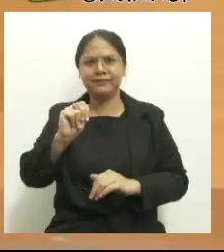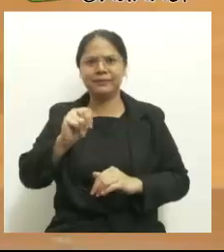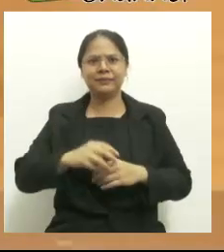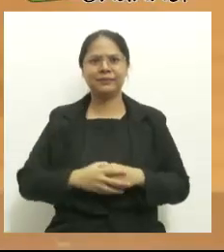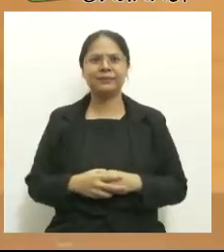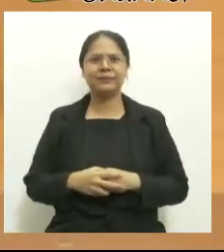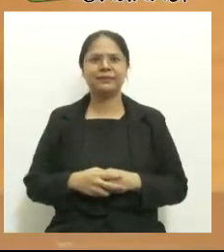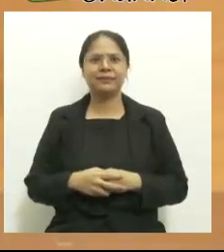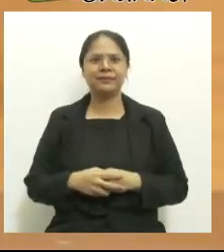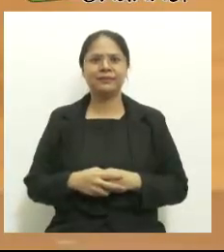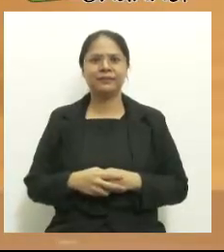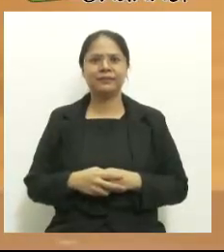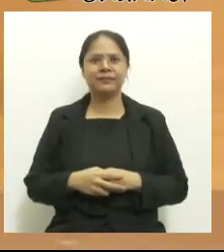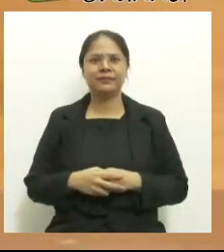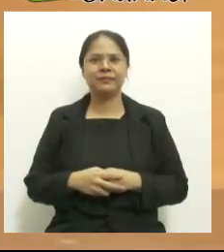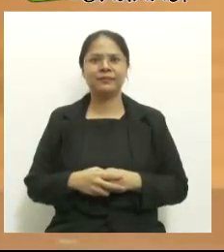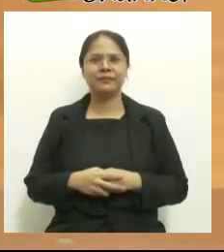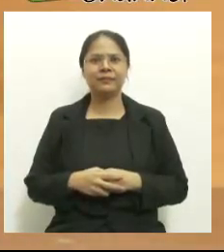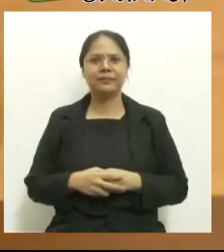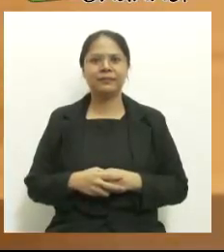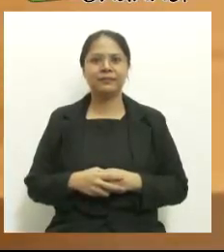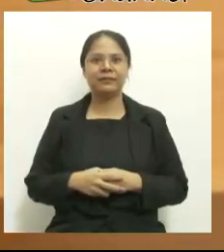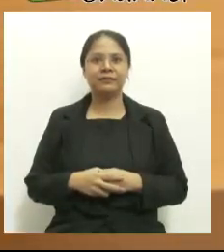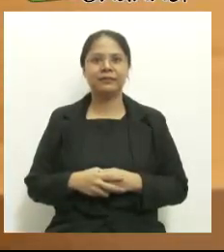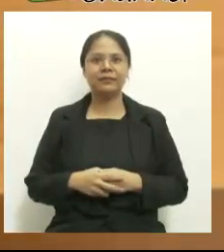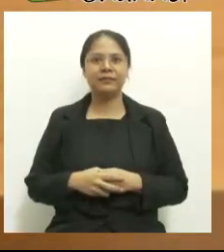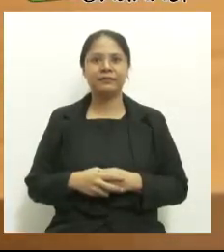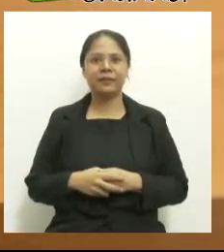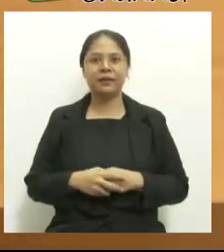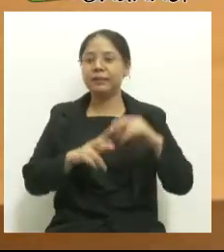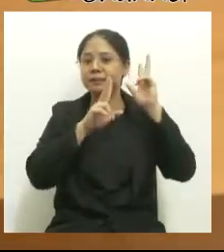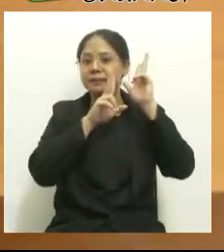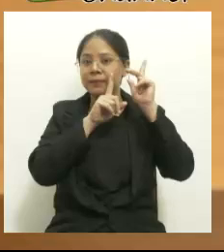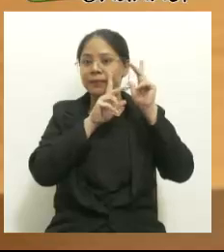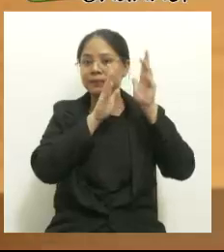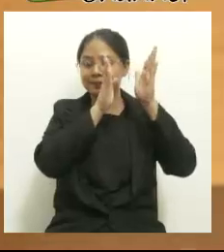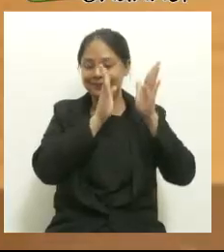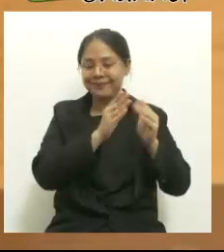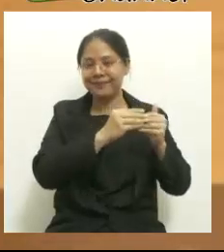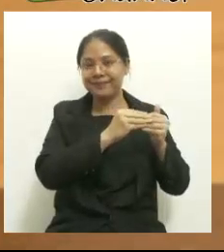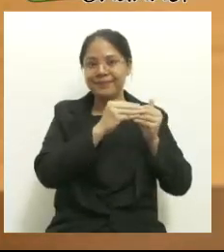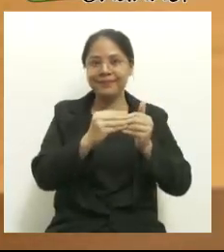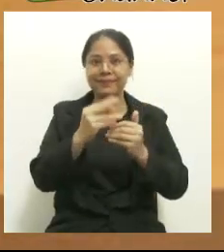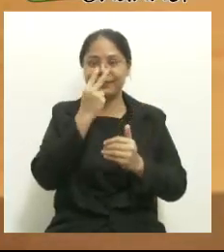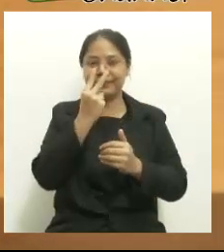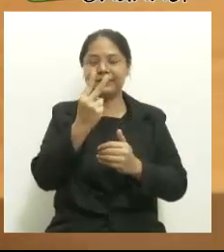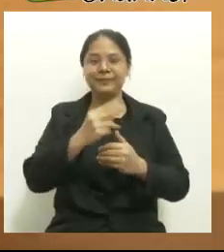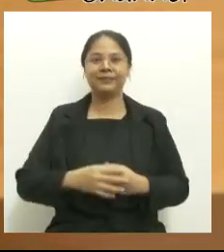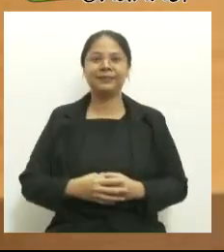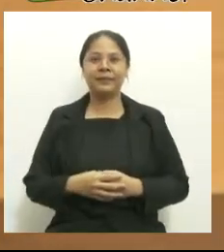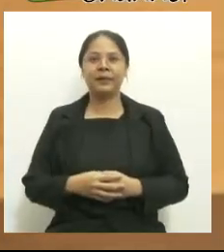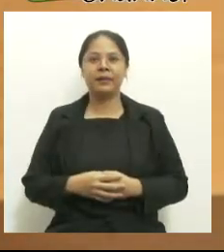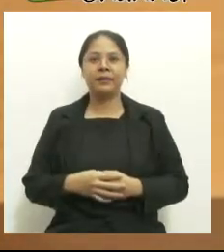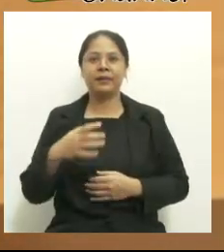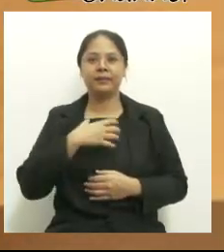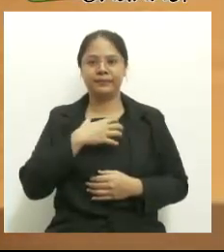this, not spell like this. เราพานักข่าวของเราลงพื้นที่กันเลยดีกว่าค่ะ ใช่เราก็อยาก